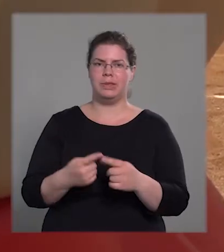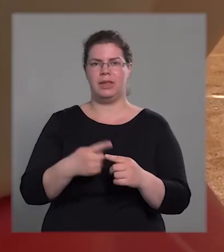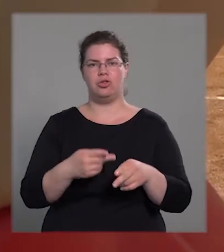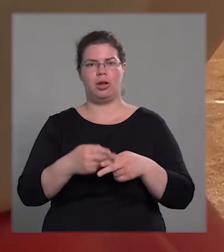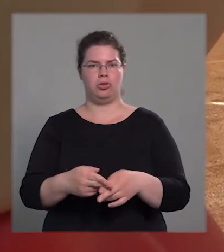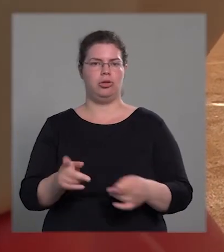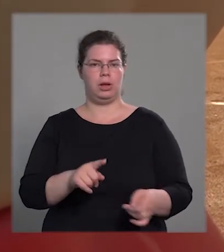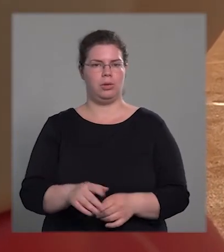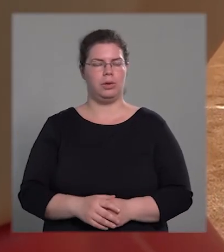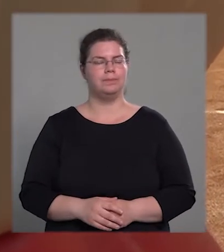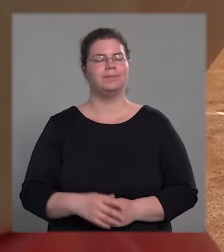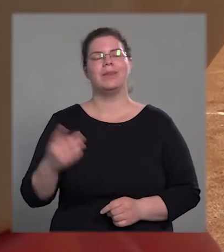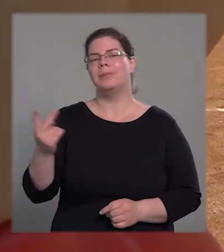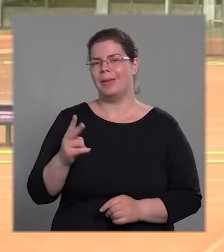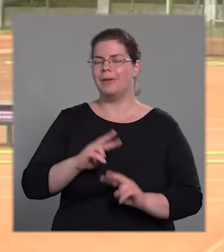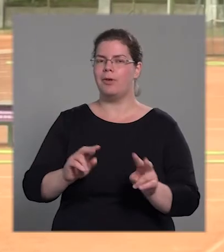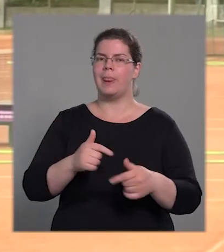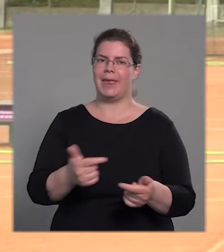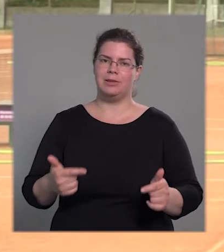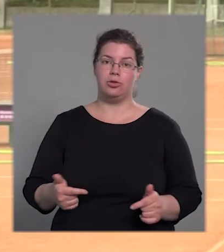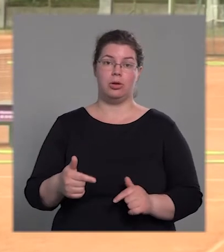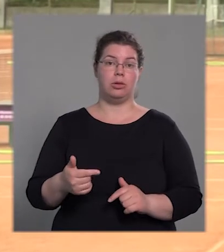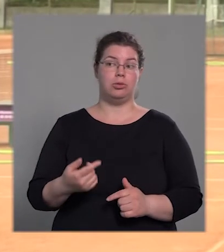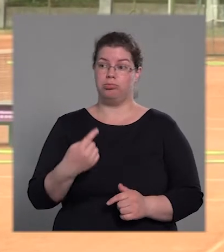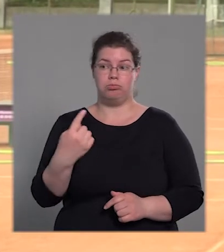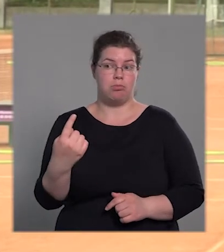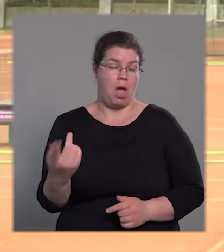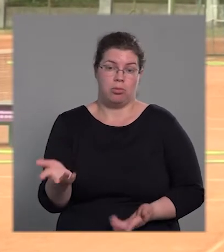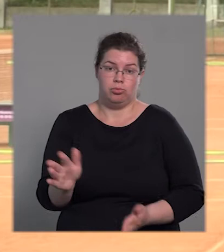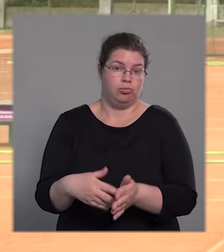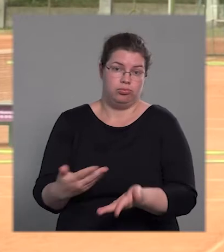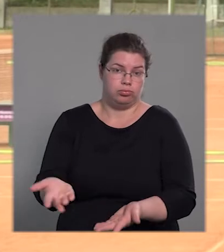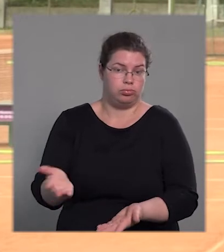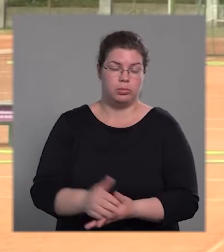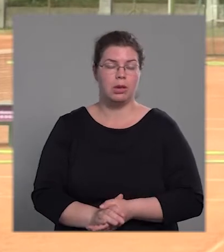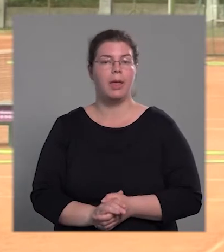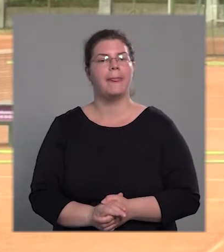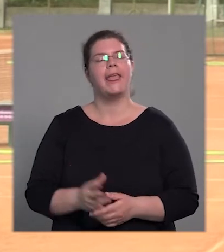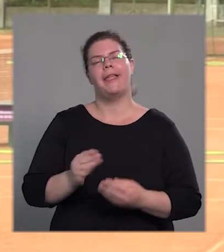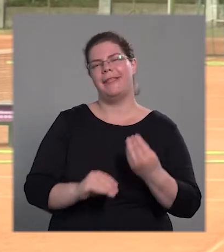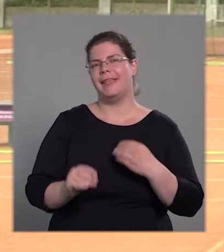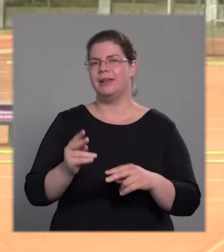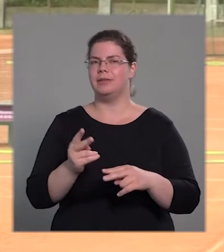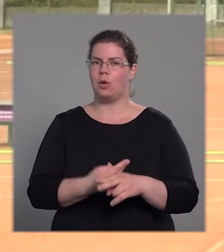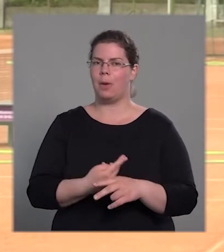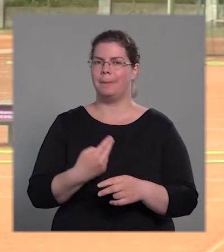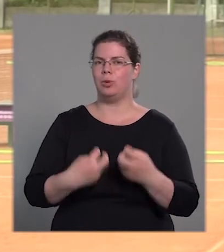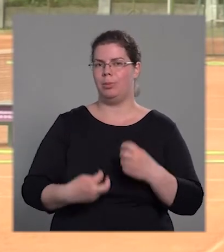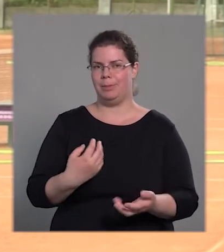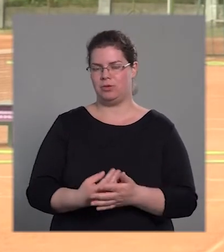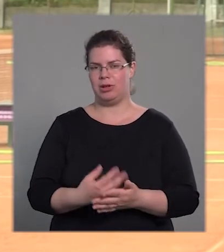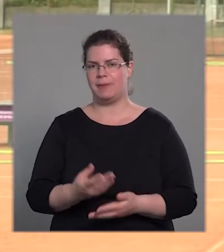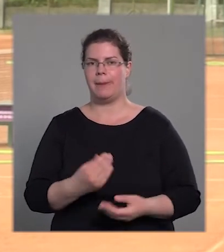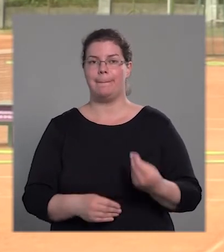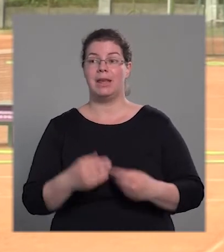segítsétek őket? Természetesen van arra is lehetőség, hogy teljesen maguktól kezdjenek. Az azért szokott problémásabb lenni, mert amíg